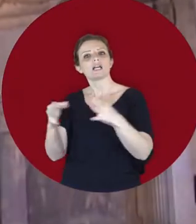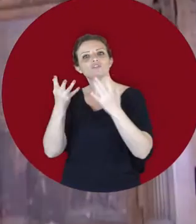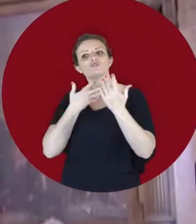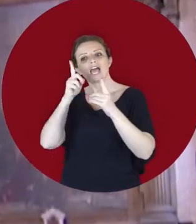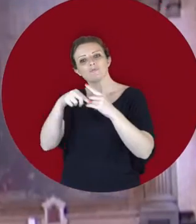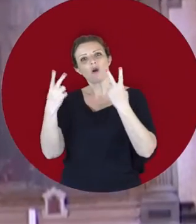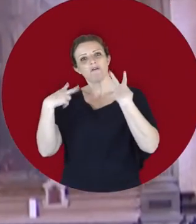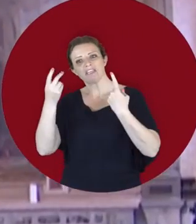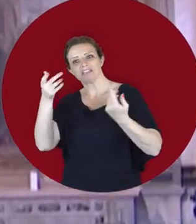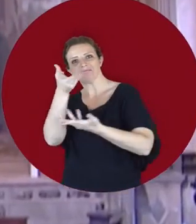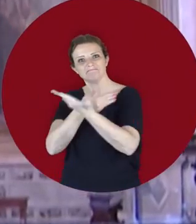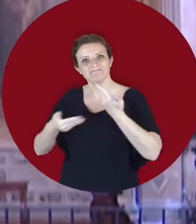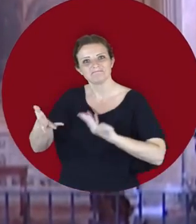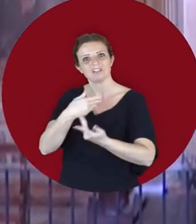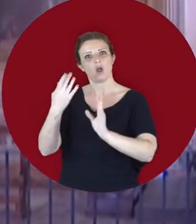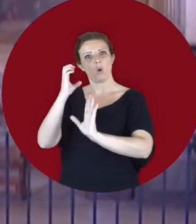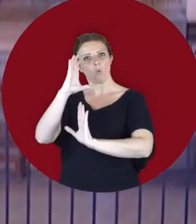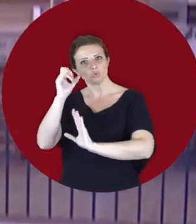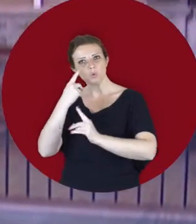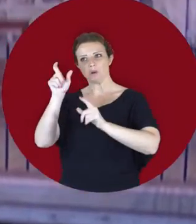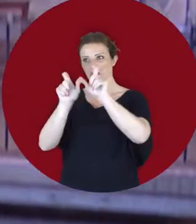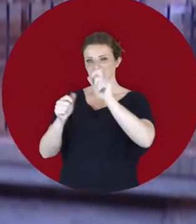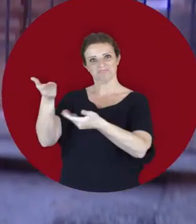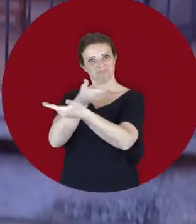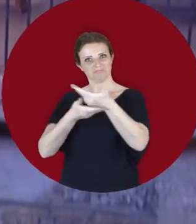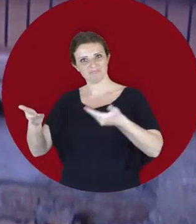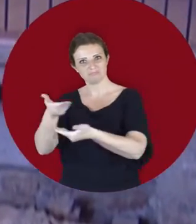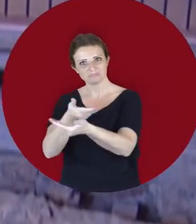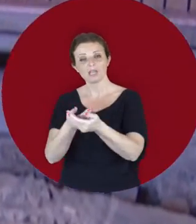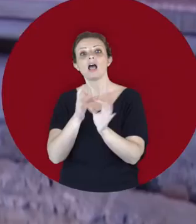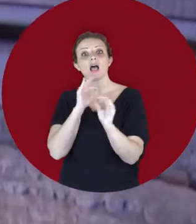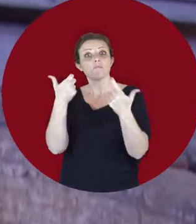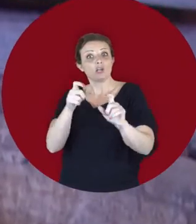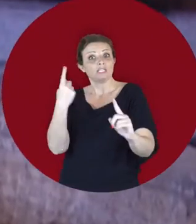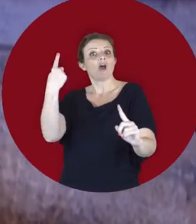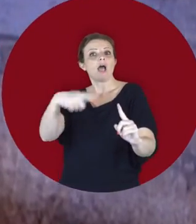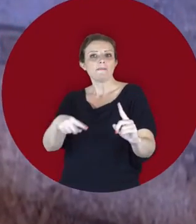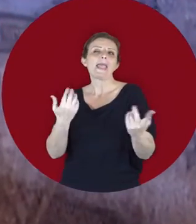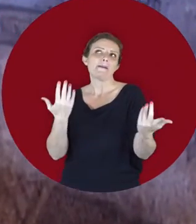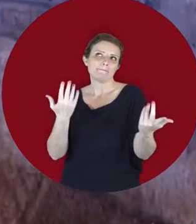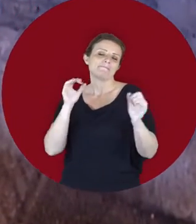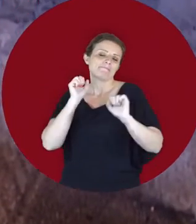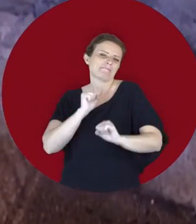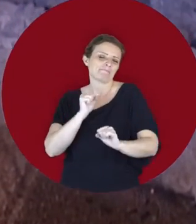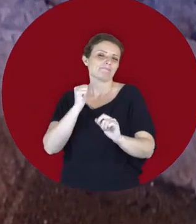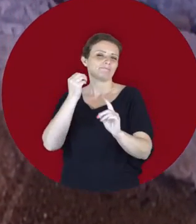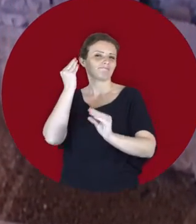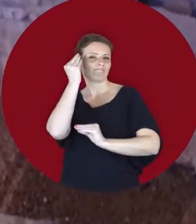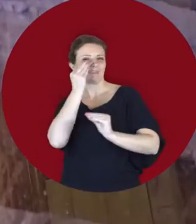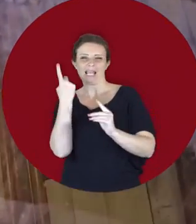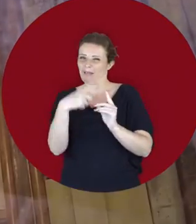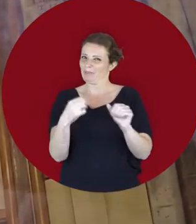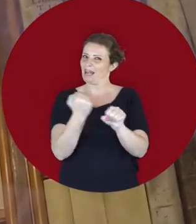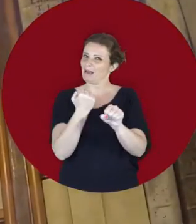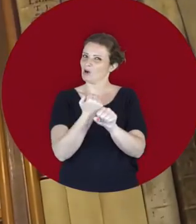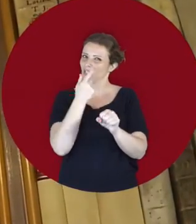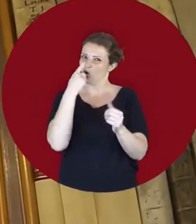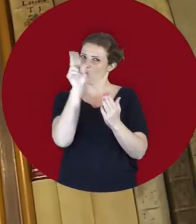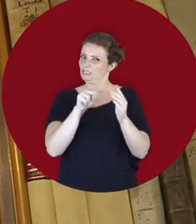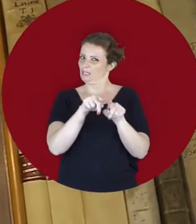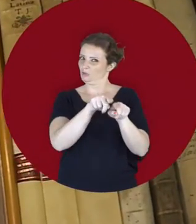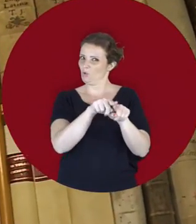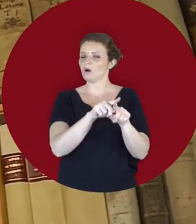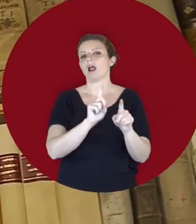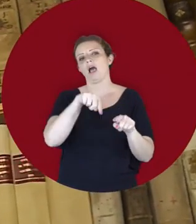si organizza anche da un punto di vista culturale. Ed ecco perché è legittimo pensare che questo scriptorium, che